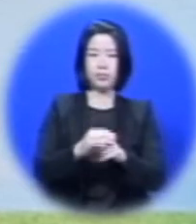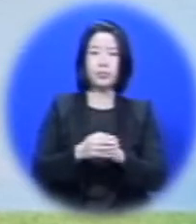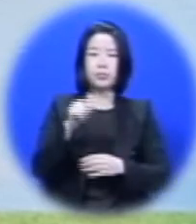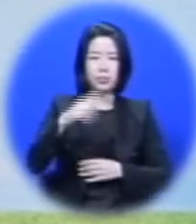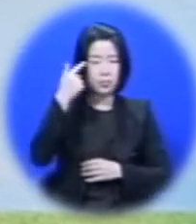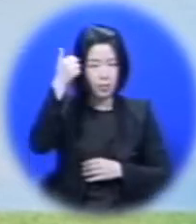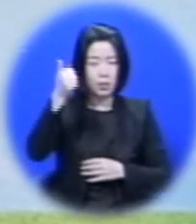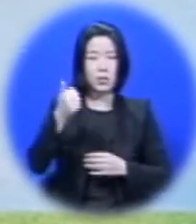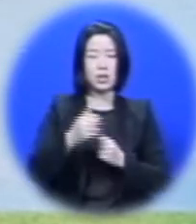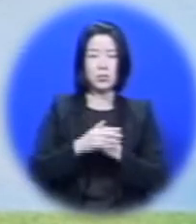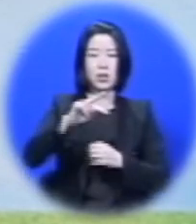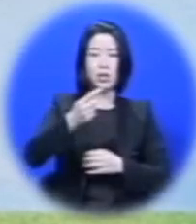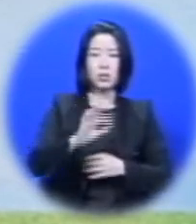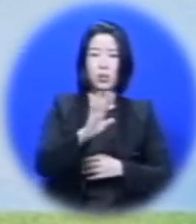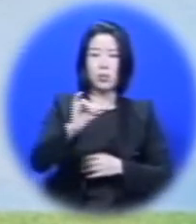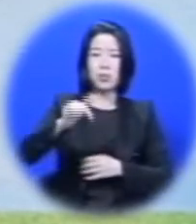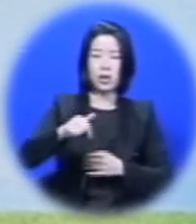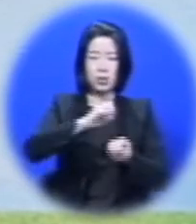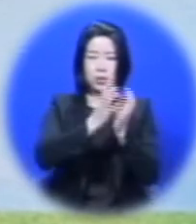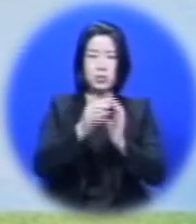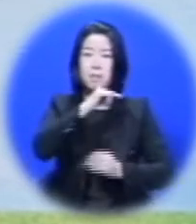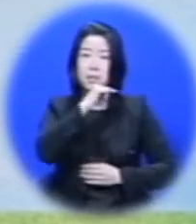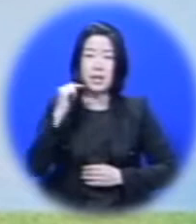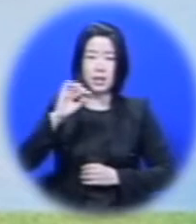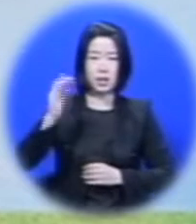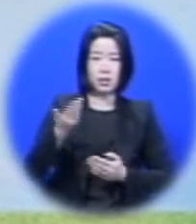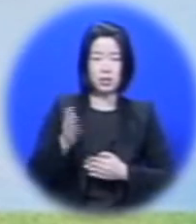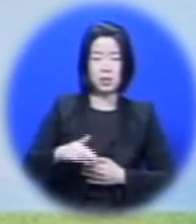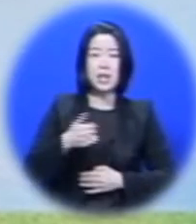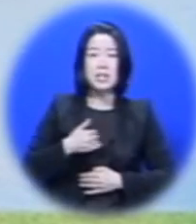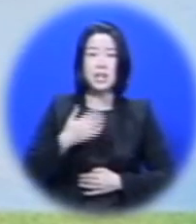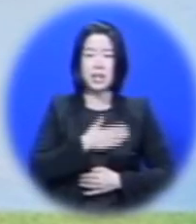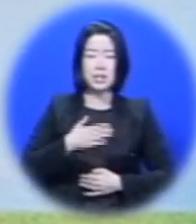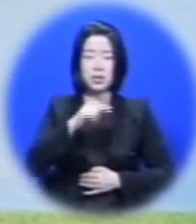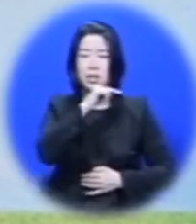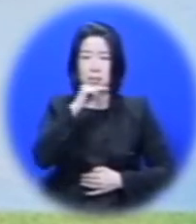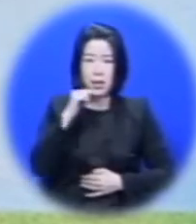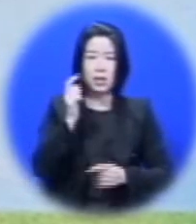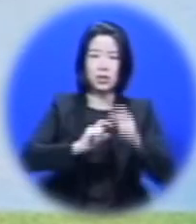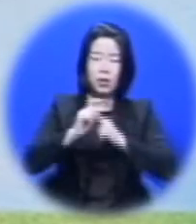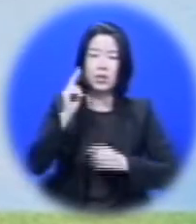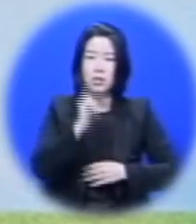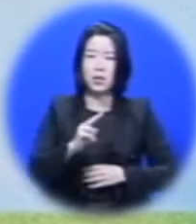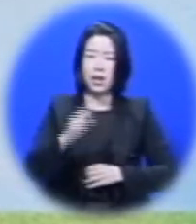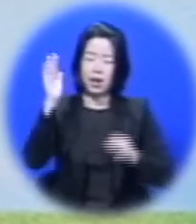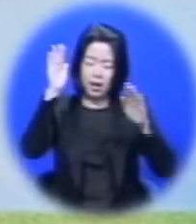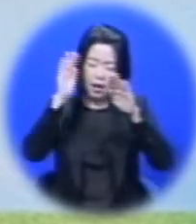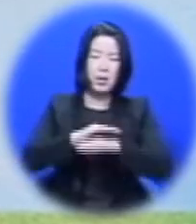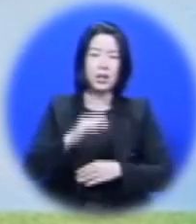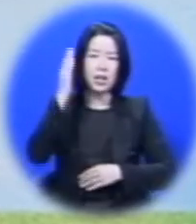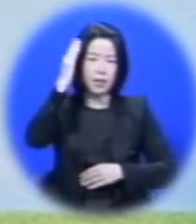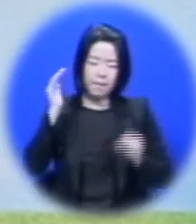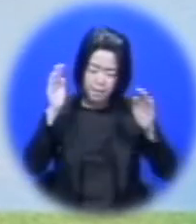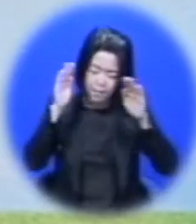그 목사님은 동백꽃은 빨갛게 멍이 들었지만 제 가슴은 빨갛다 못해 까맣게 아주 새까맣게